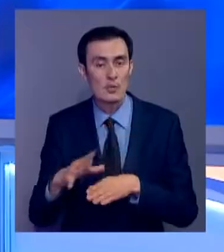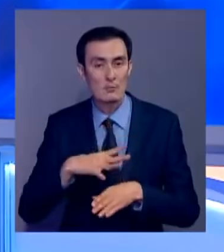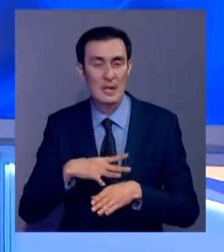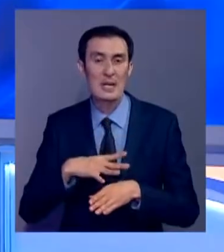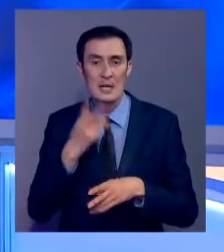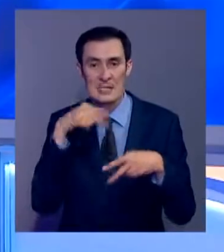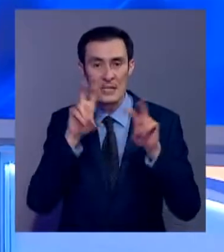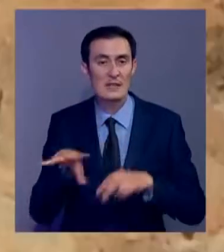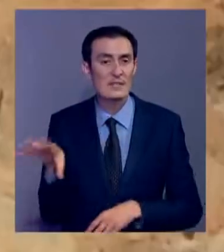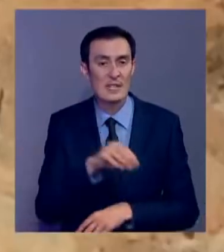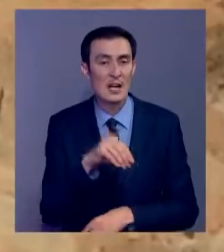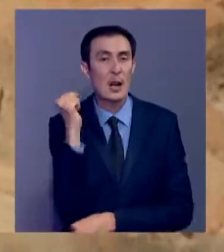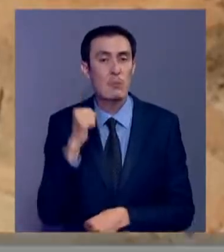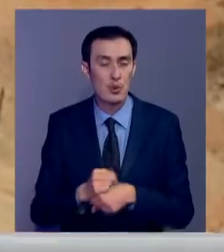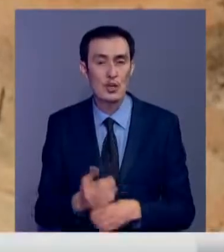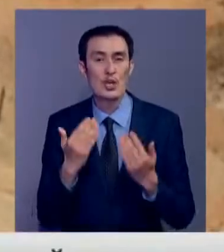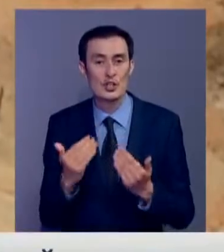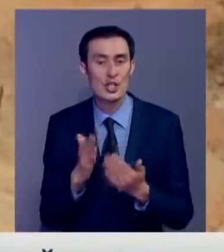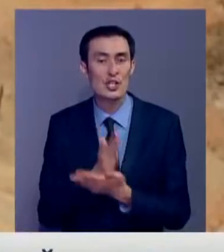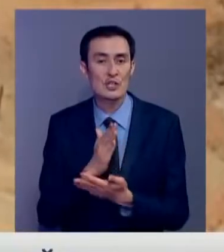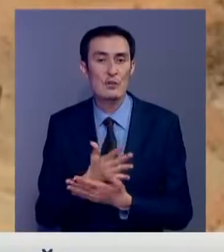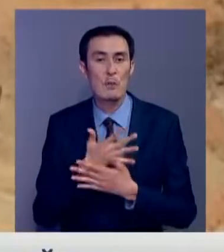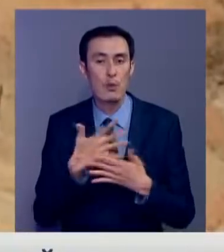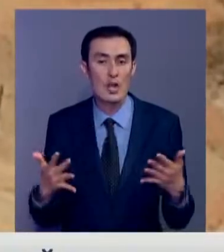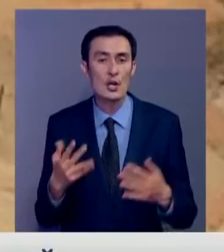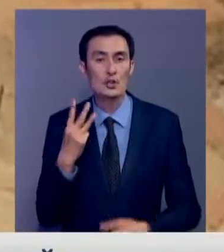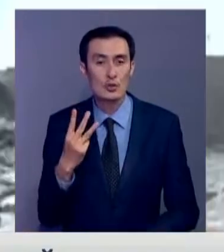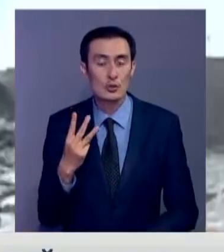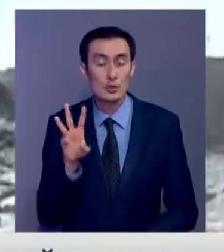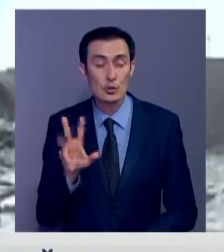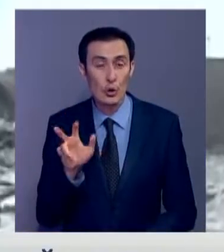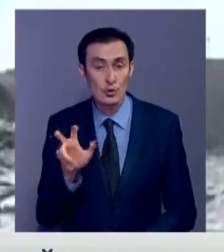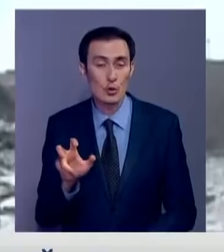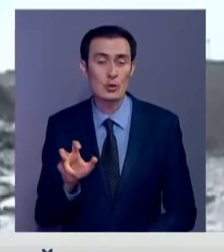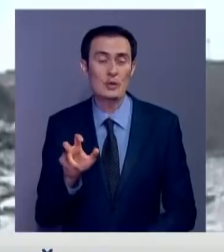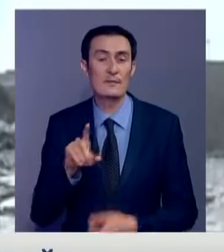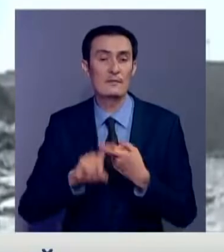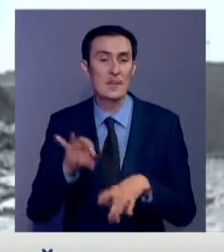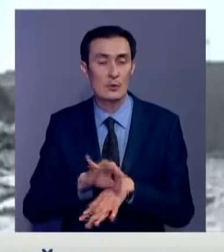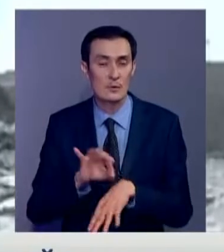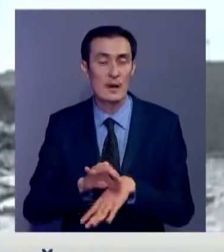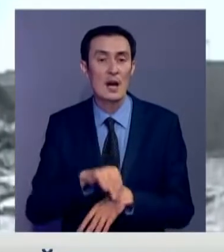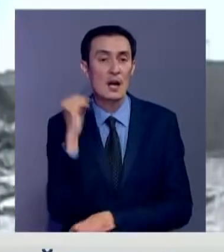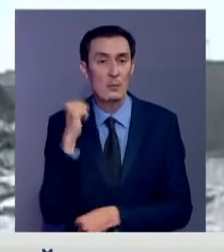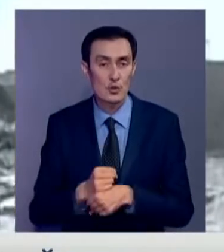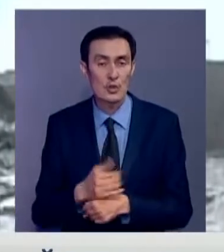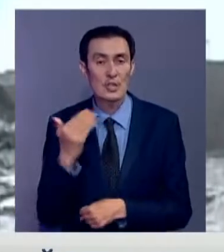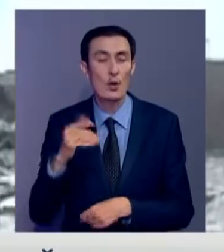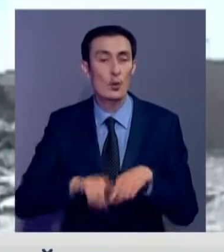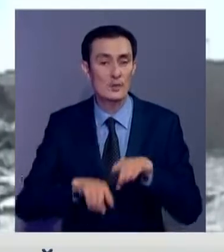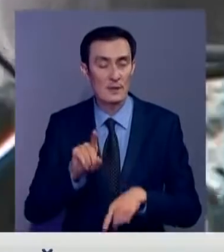провели скрининг всех сотрудников. Сейчас там насчитывается уже более 300 инфицированных рабочих рудника и их